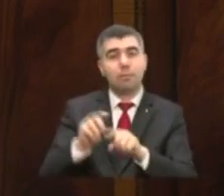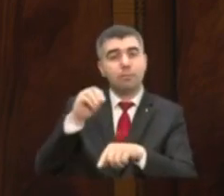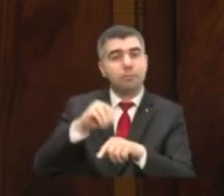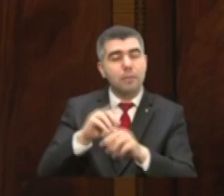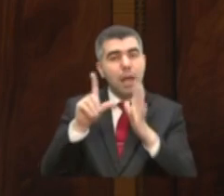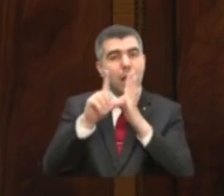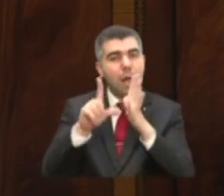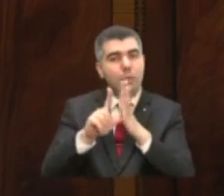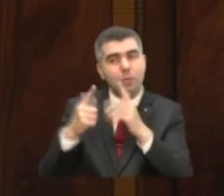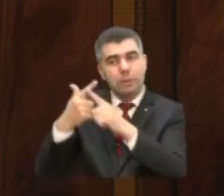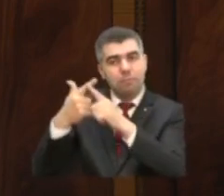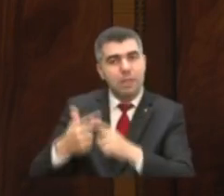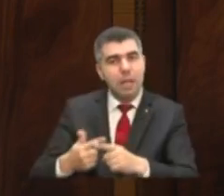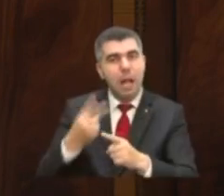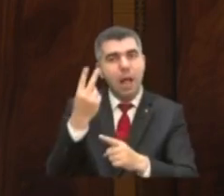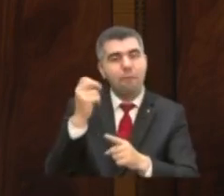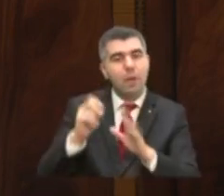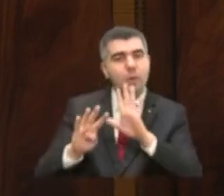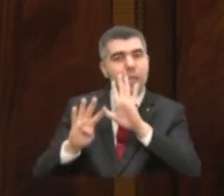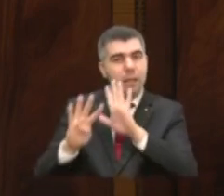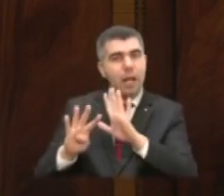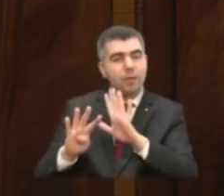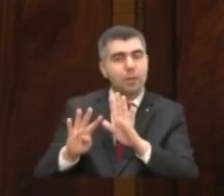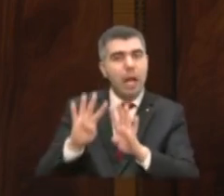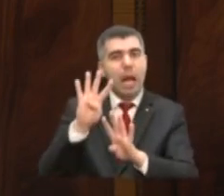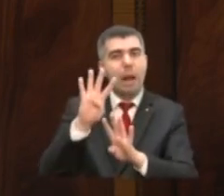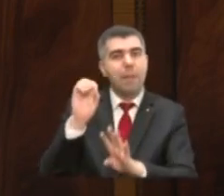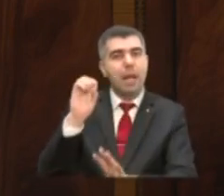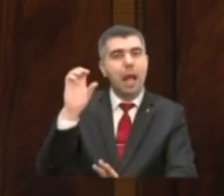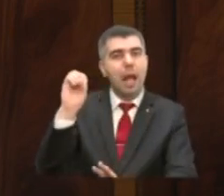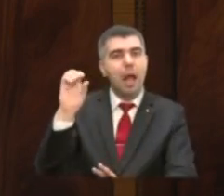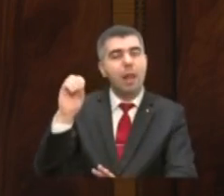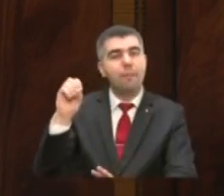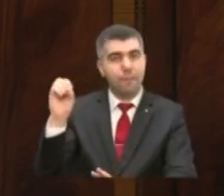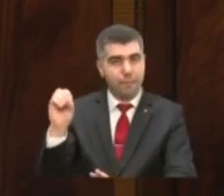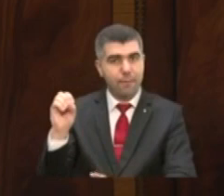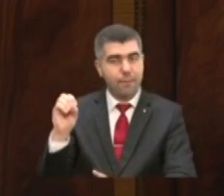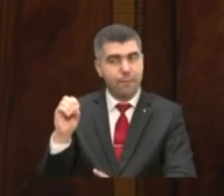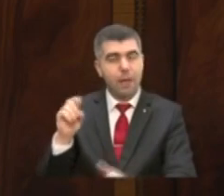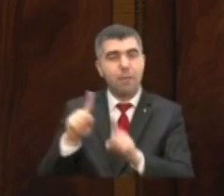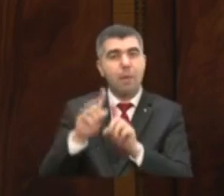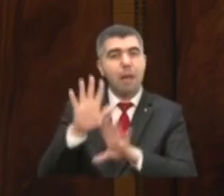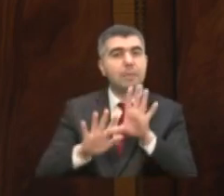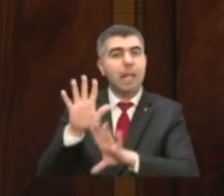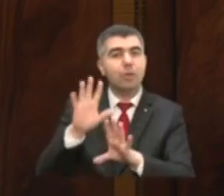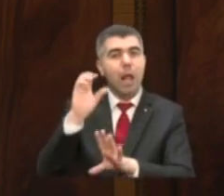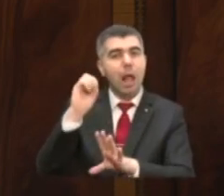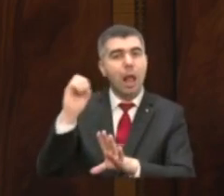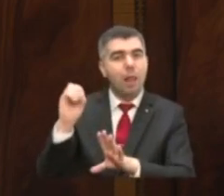لسنة 2019 ب40,000 منصب مالي، 15,000 منها مخصصة للتعليم في إطار